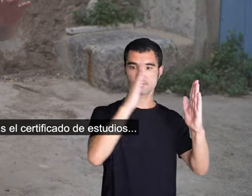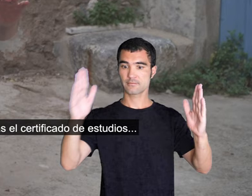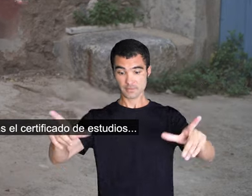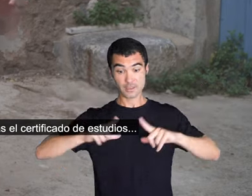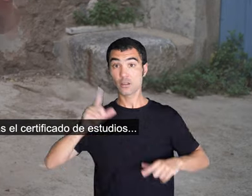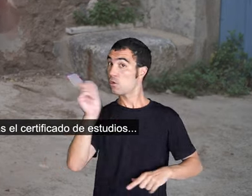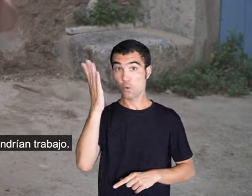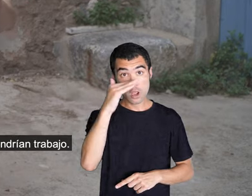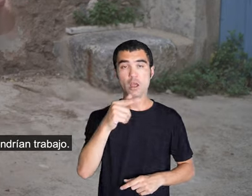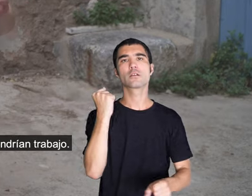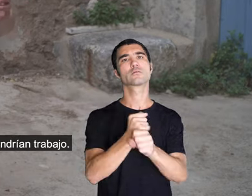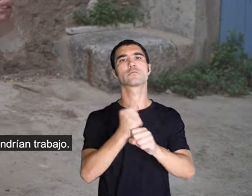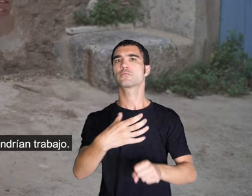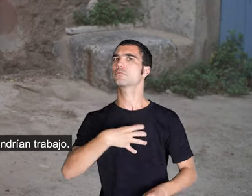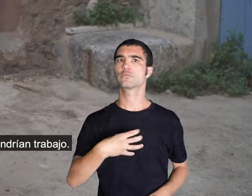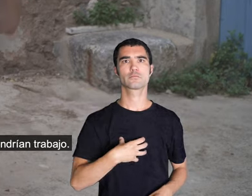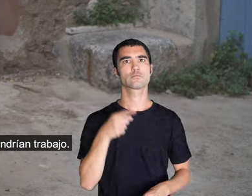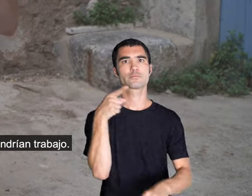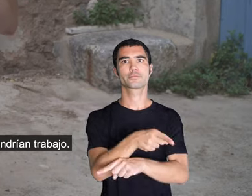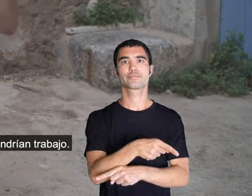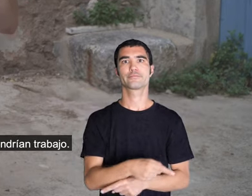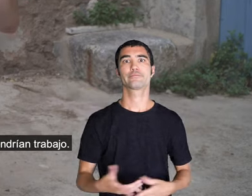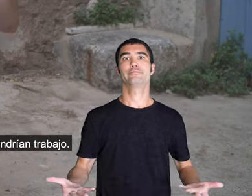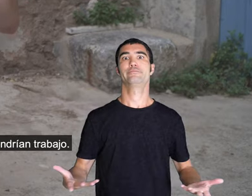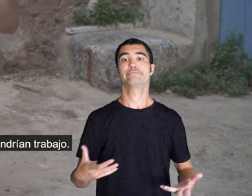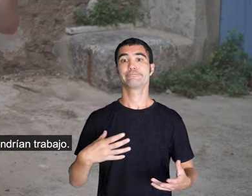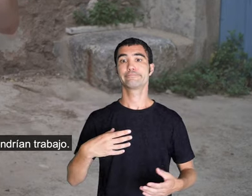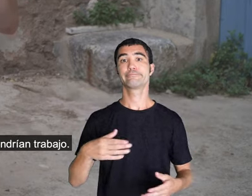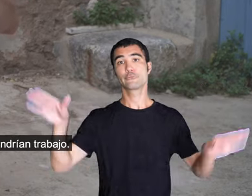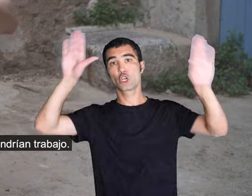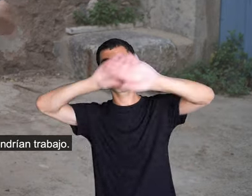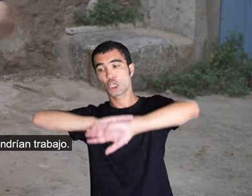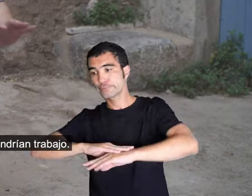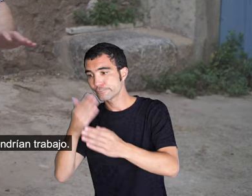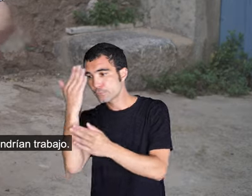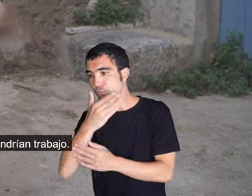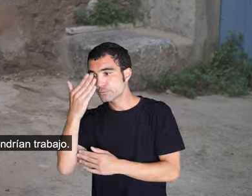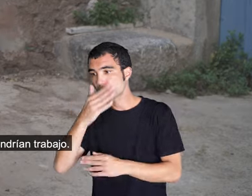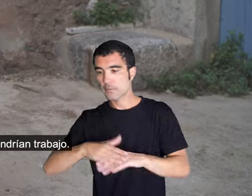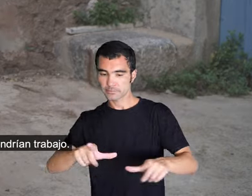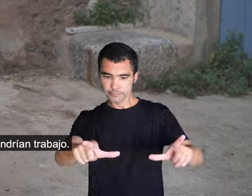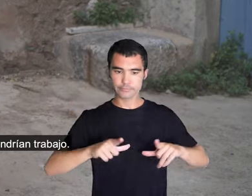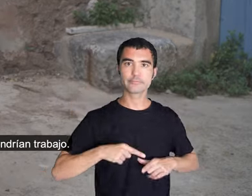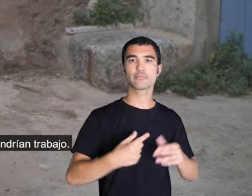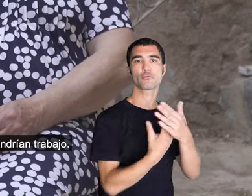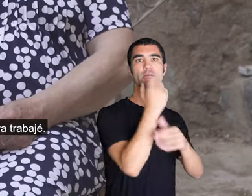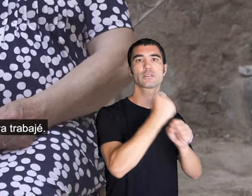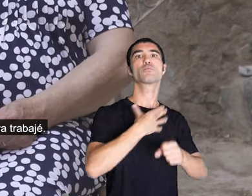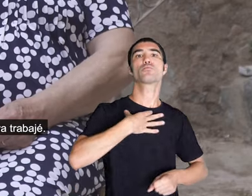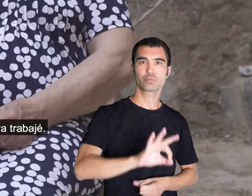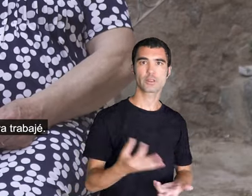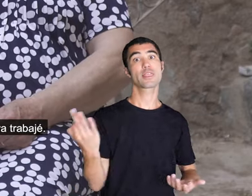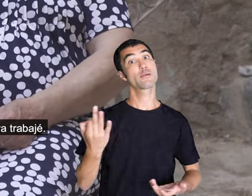podies anar a fer feina. Sí. I els que feien feina havien d'anar vespre a escola, perquè si no tindrien feina. Quan